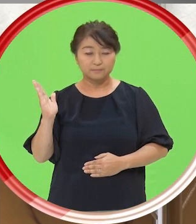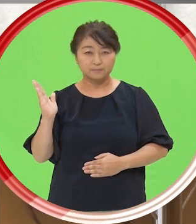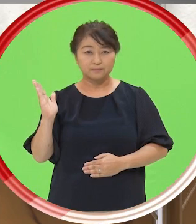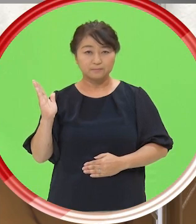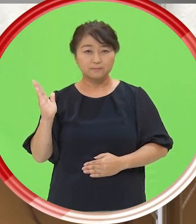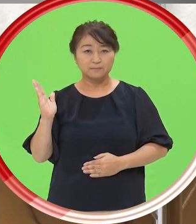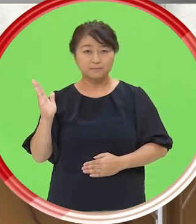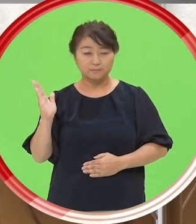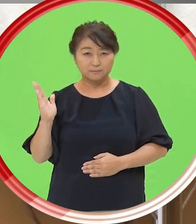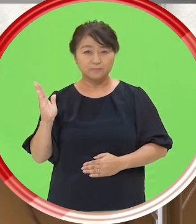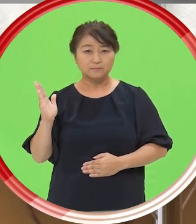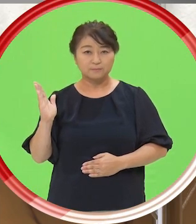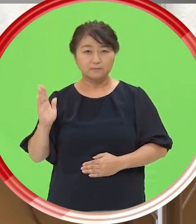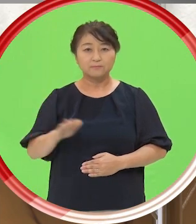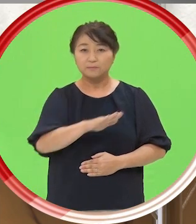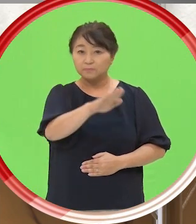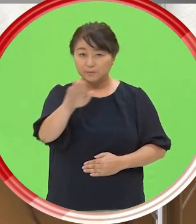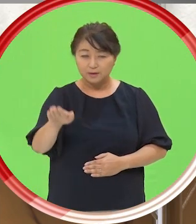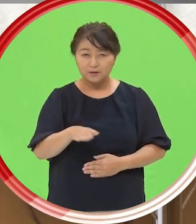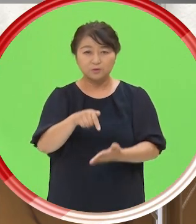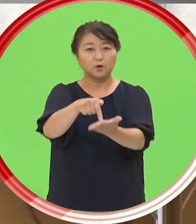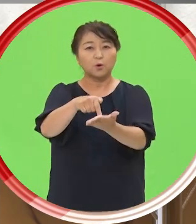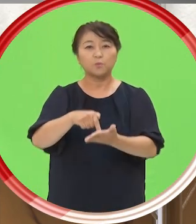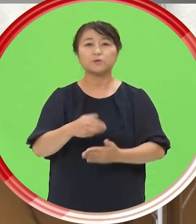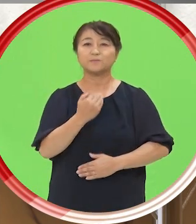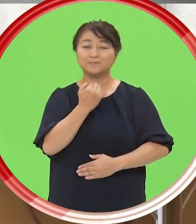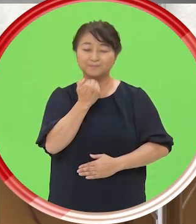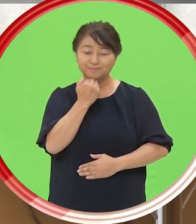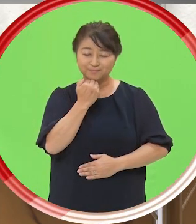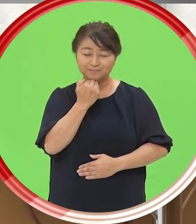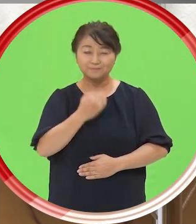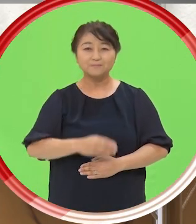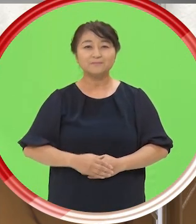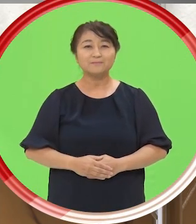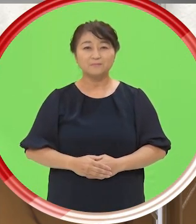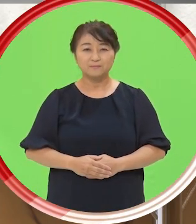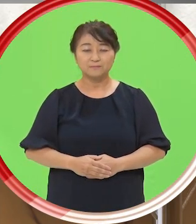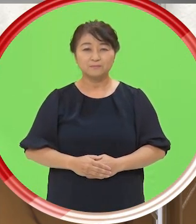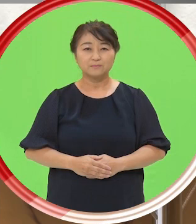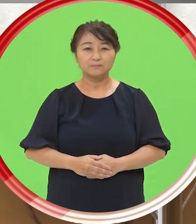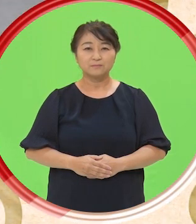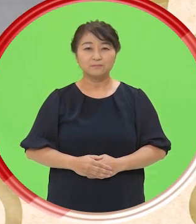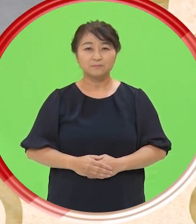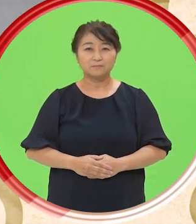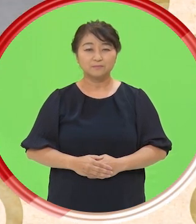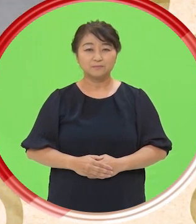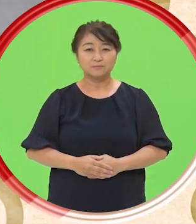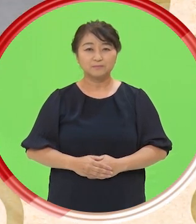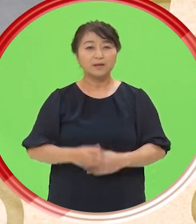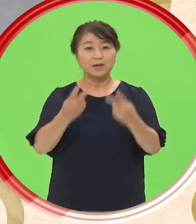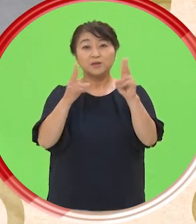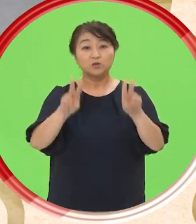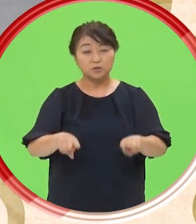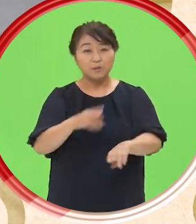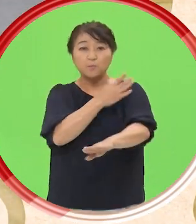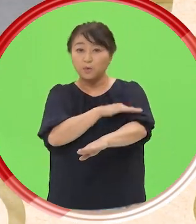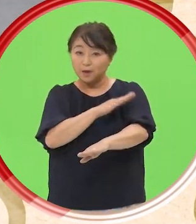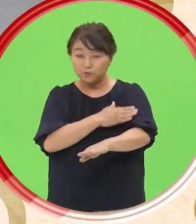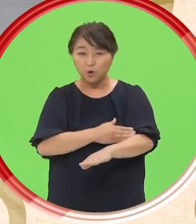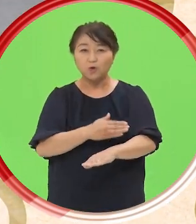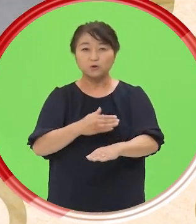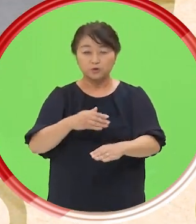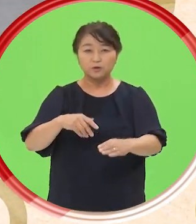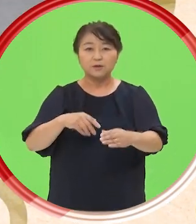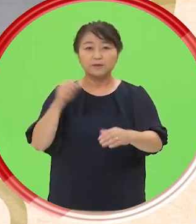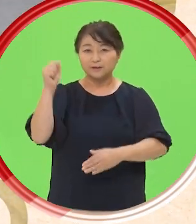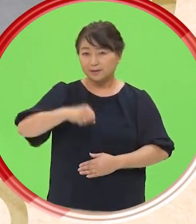の QR コードを読み込んでください。皆さんのご応募お待ちしております。ザ・広島ブランド認